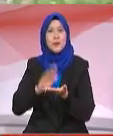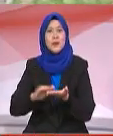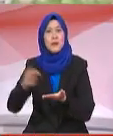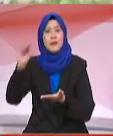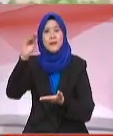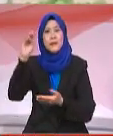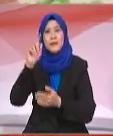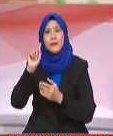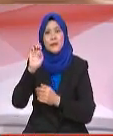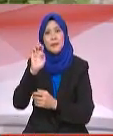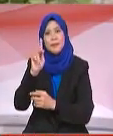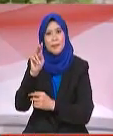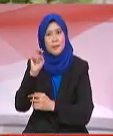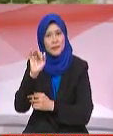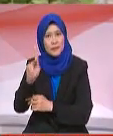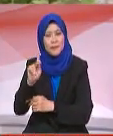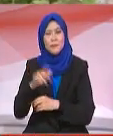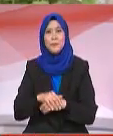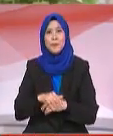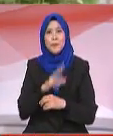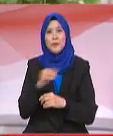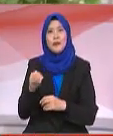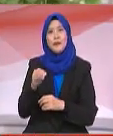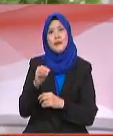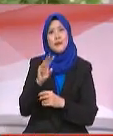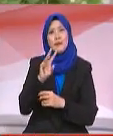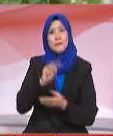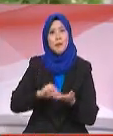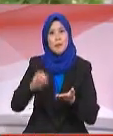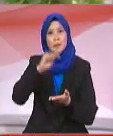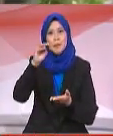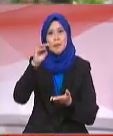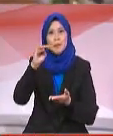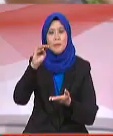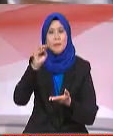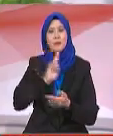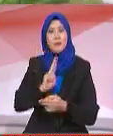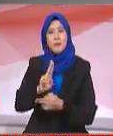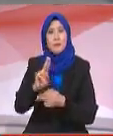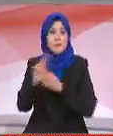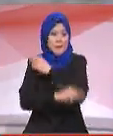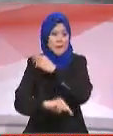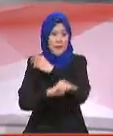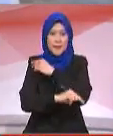Teknik. Selebihnya melibatkan calon Maktab Rendah Sains Mara, Sekolah